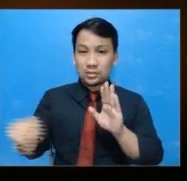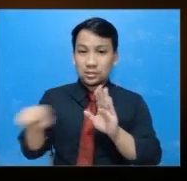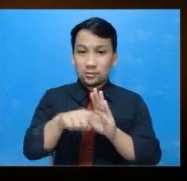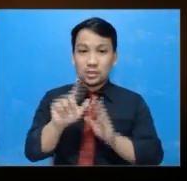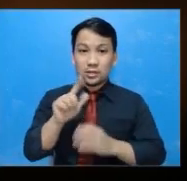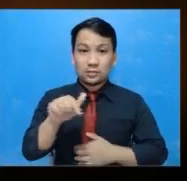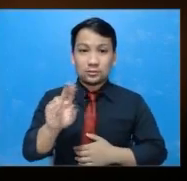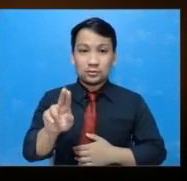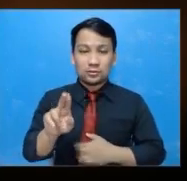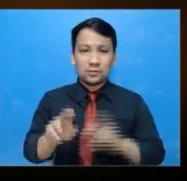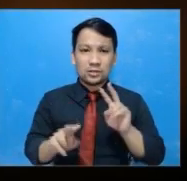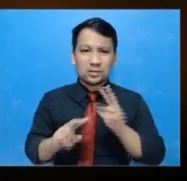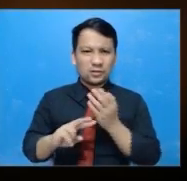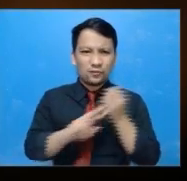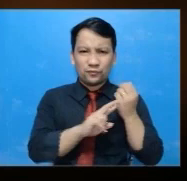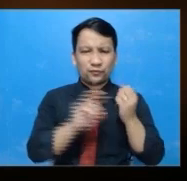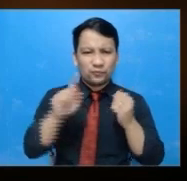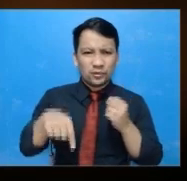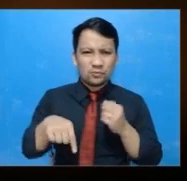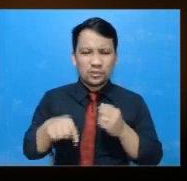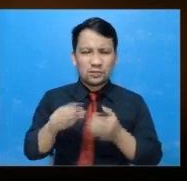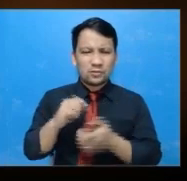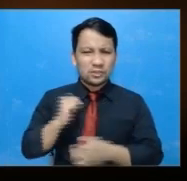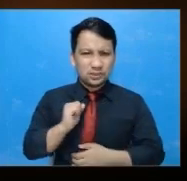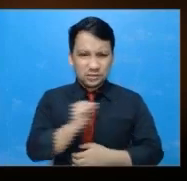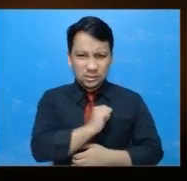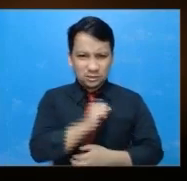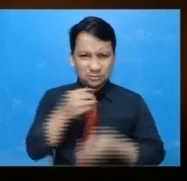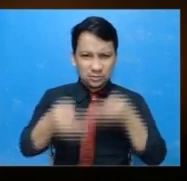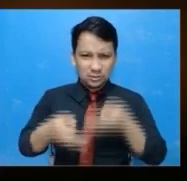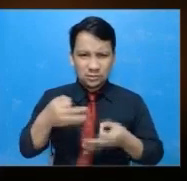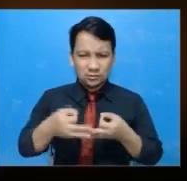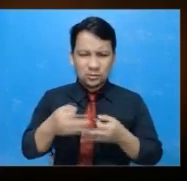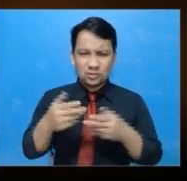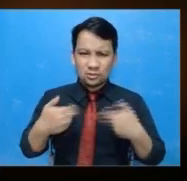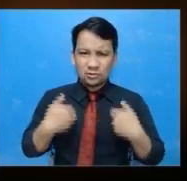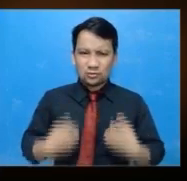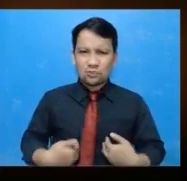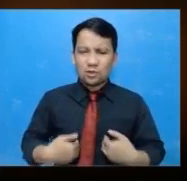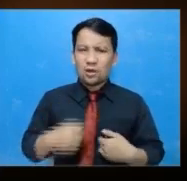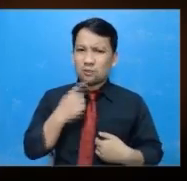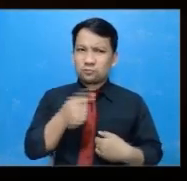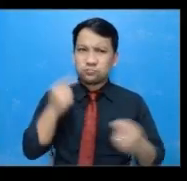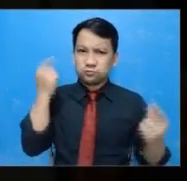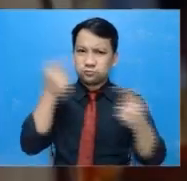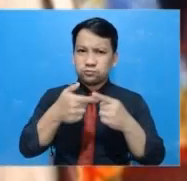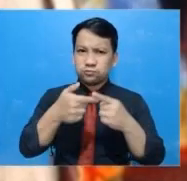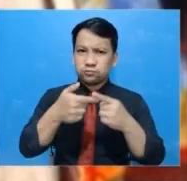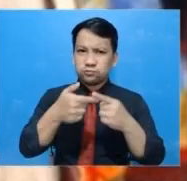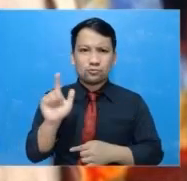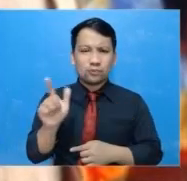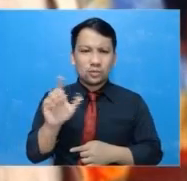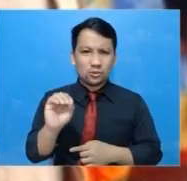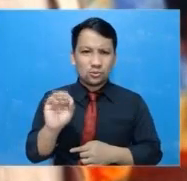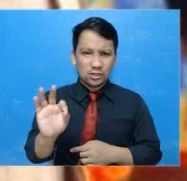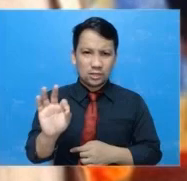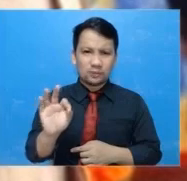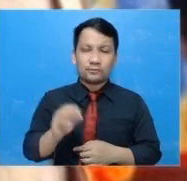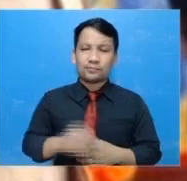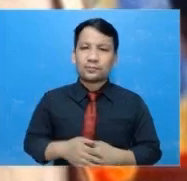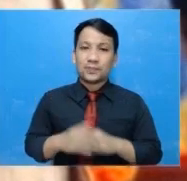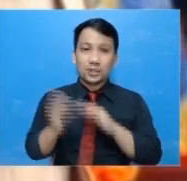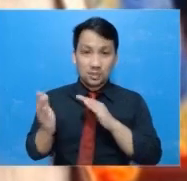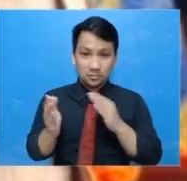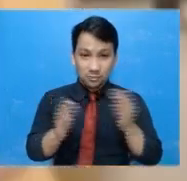Government at vice chairman ng Senate Committee on Justice and Human Rights. Hanggang sa noong 2009, pumanaw si